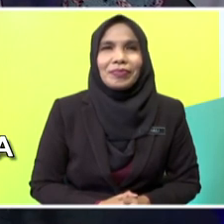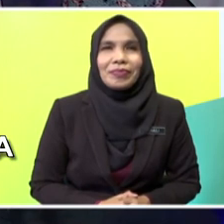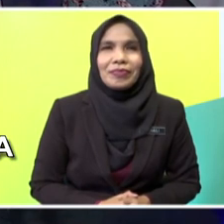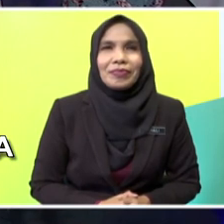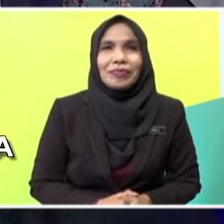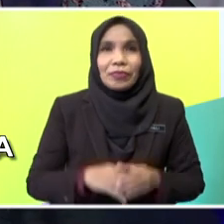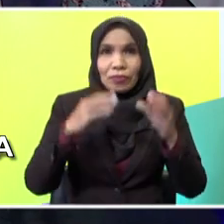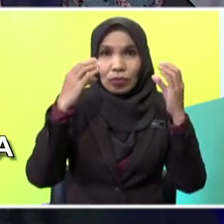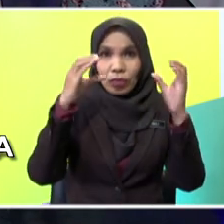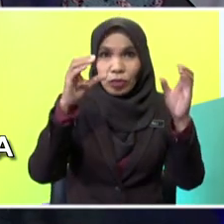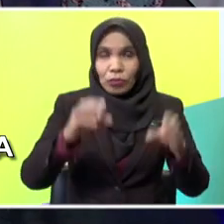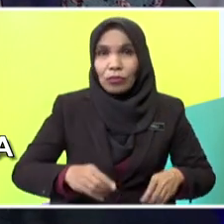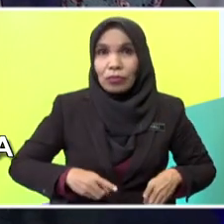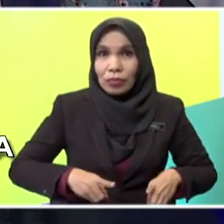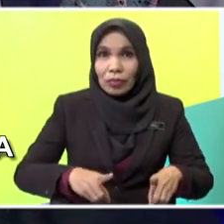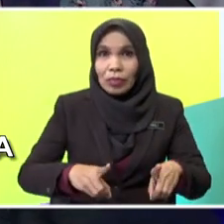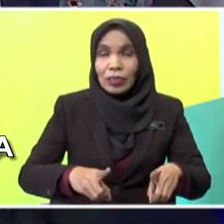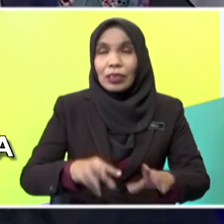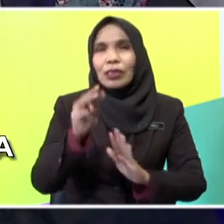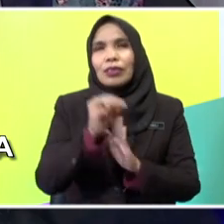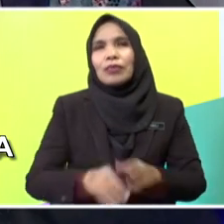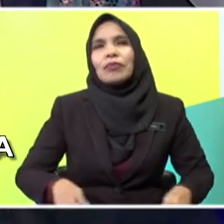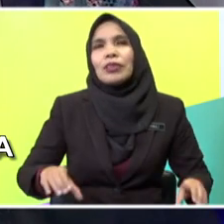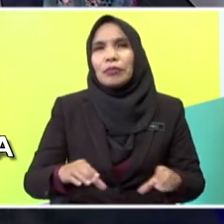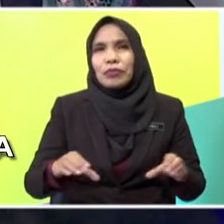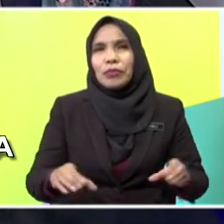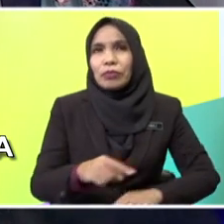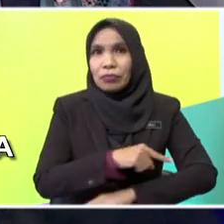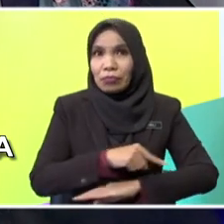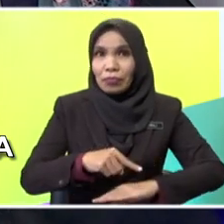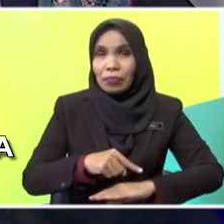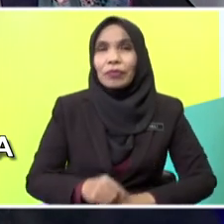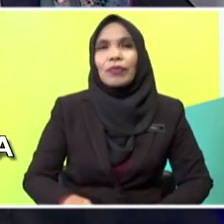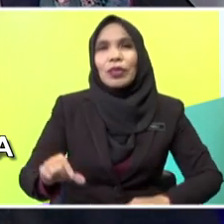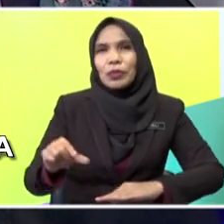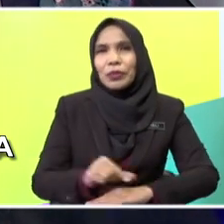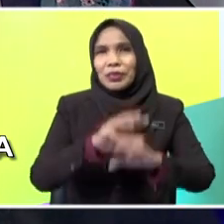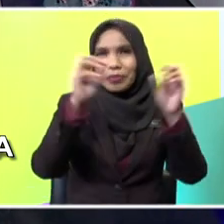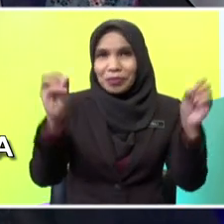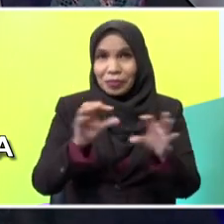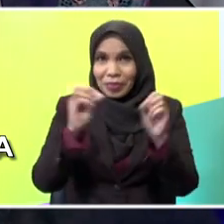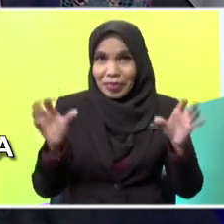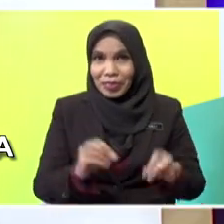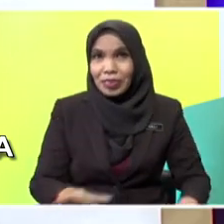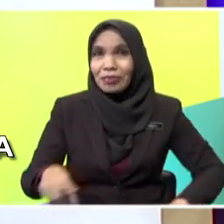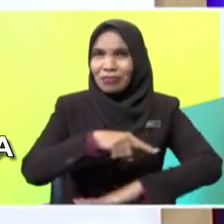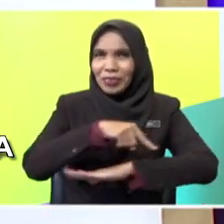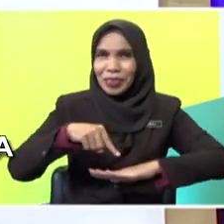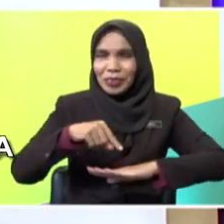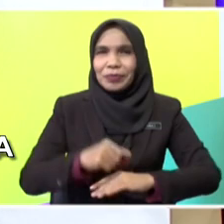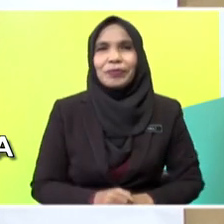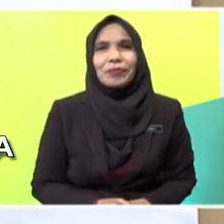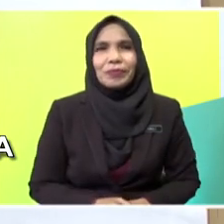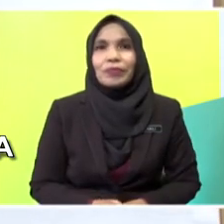garisan. Okay. Menggunakan magic ruler. Okey, di sini cikgu dah buat